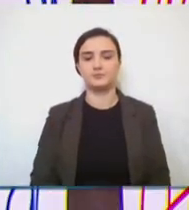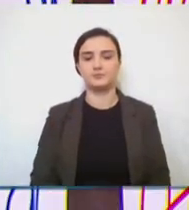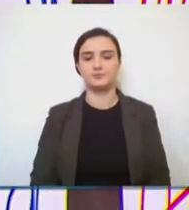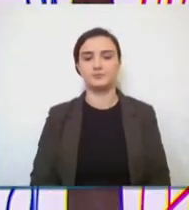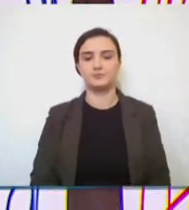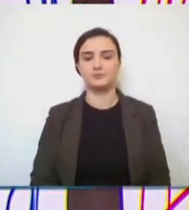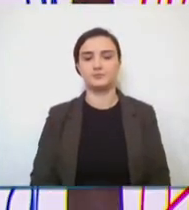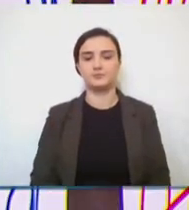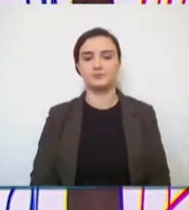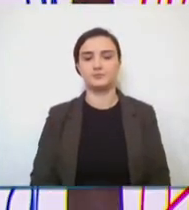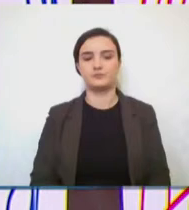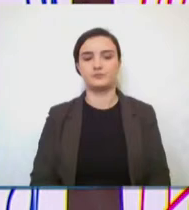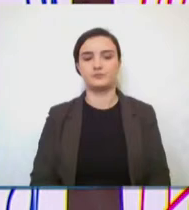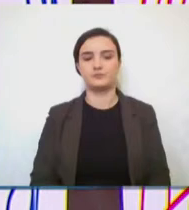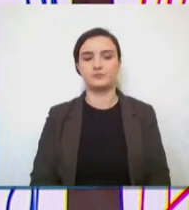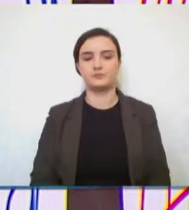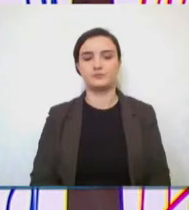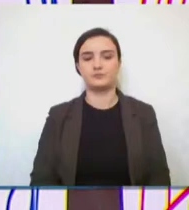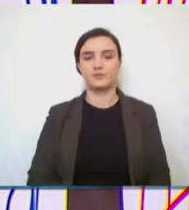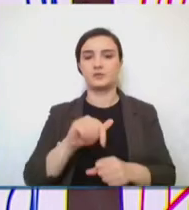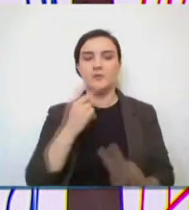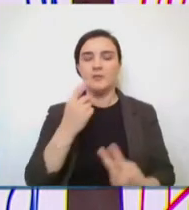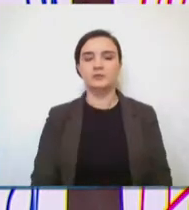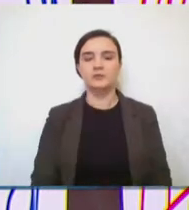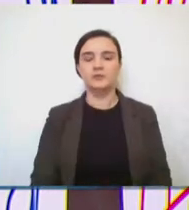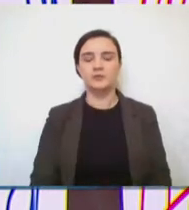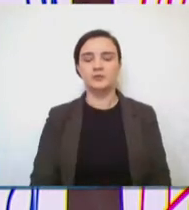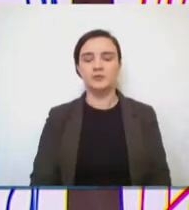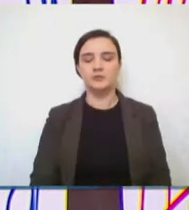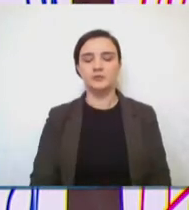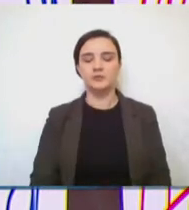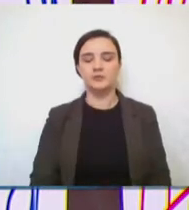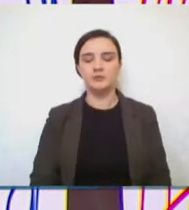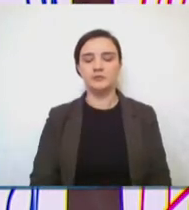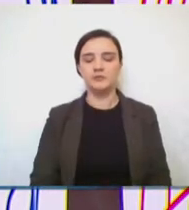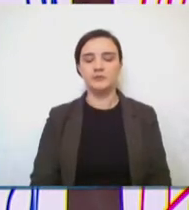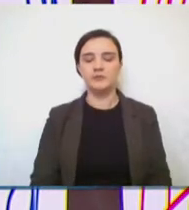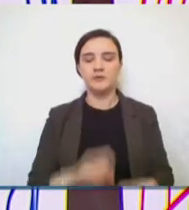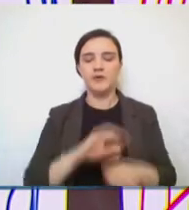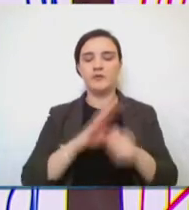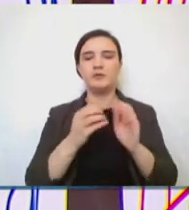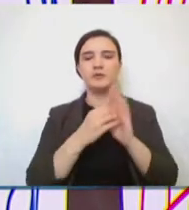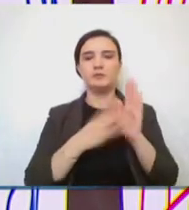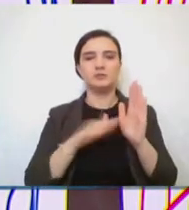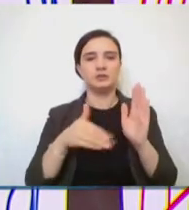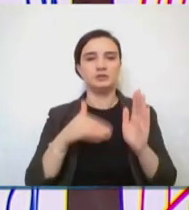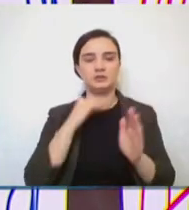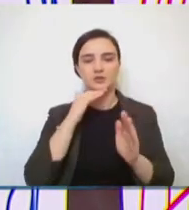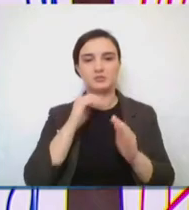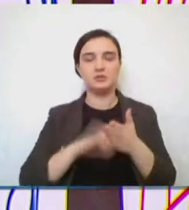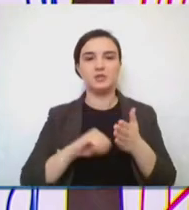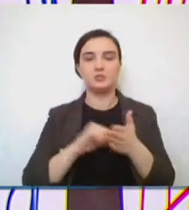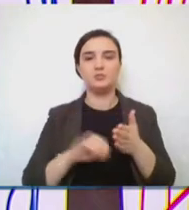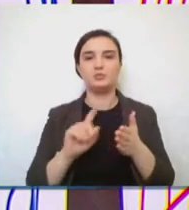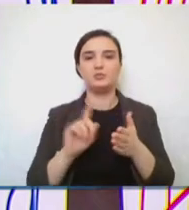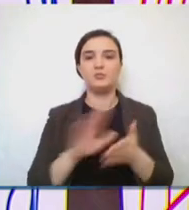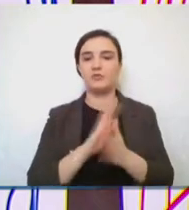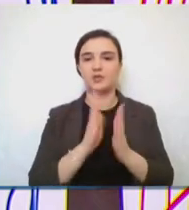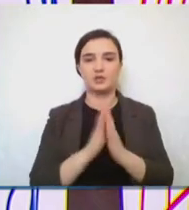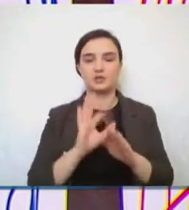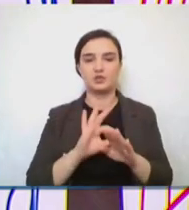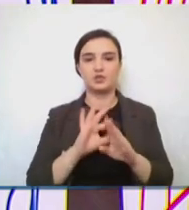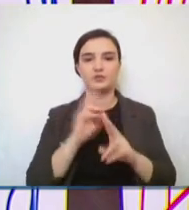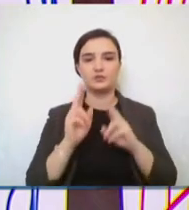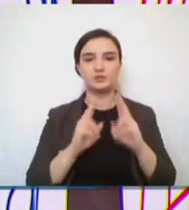ეს ფრაზა დაივიწყოს, რაც თქვენ თქვით, რომ COVID-19 არ არის საკმარისი არგუმენტი, რომ ყველა ჩივილი, თუნდაც